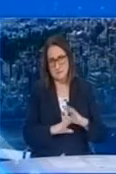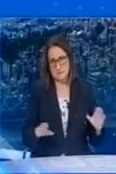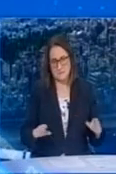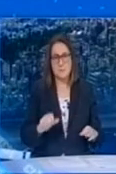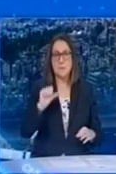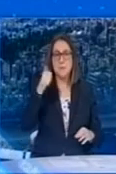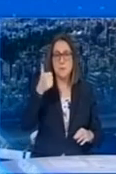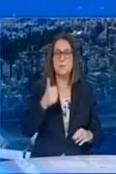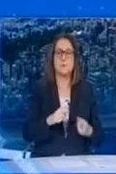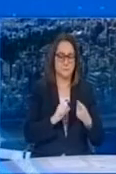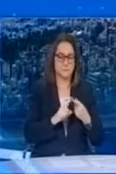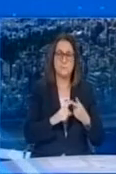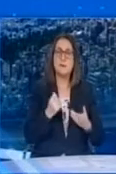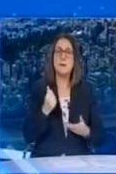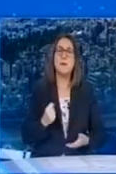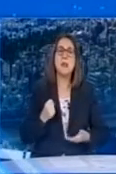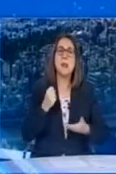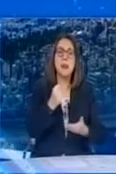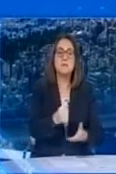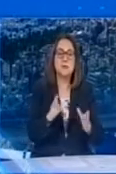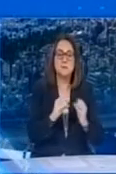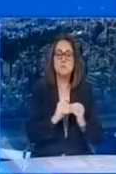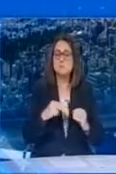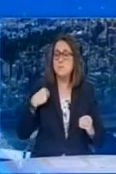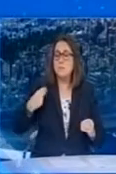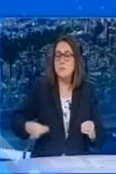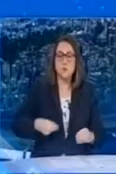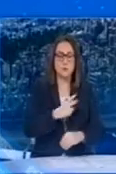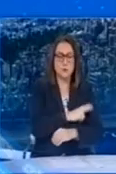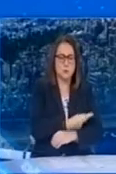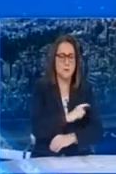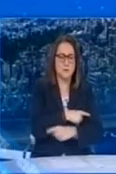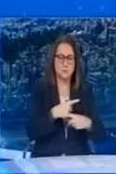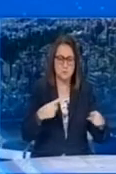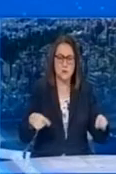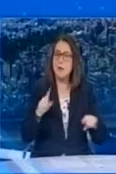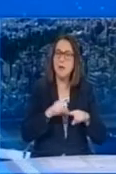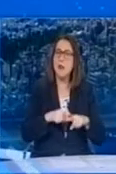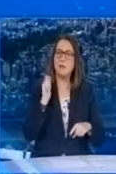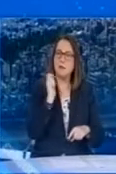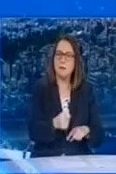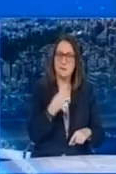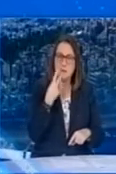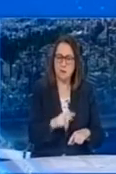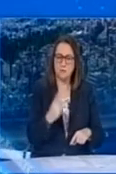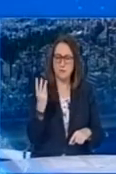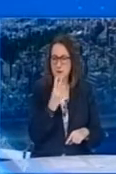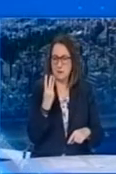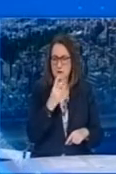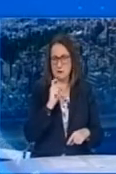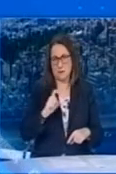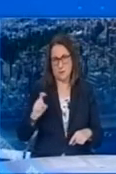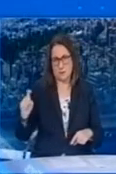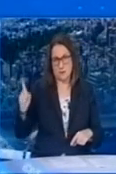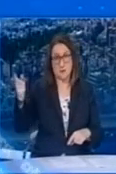Εθνικού Συστήματος Υγείας. Η Ελλάδα έδωσε μόλις 233 εκατομμύρια. Τη